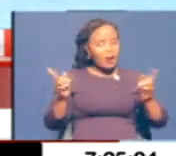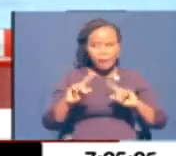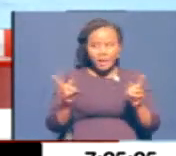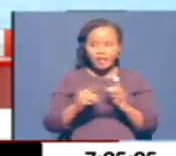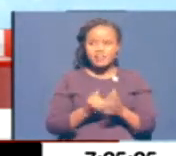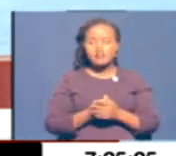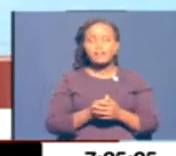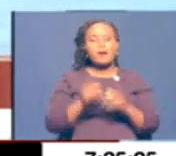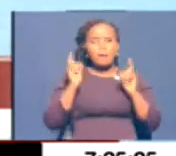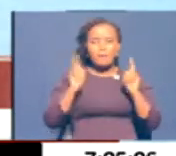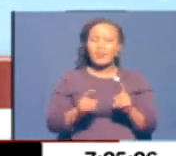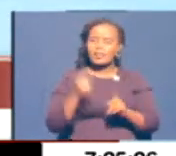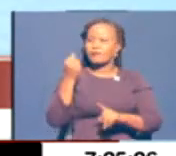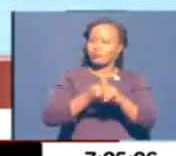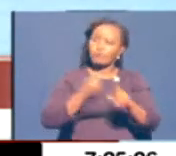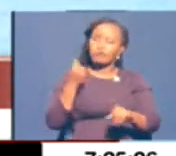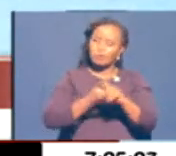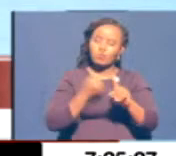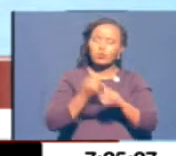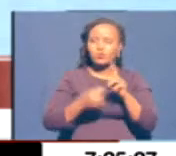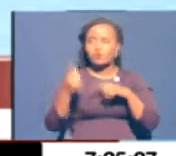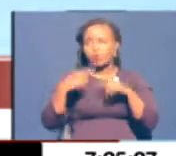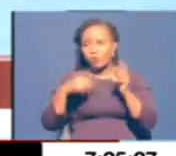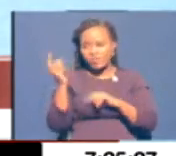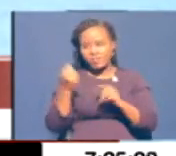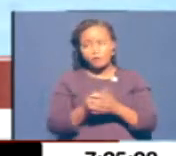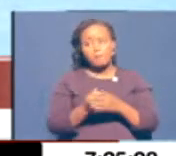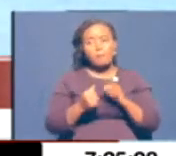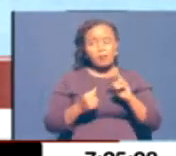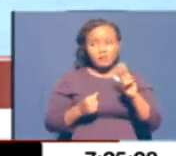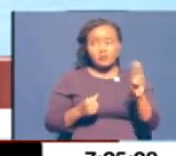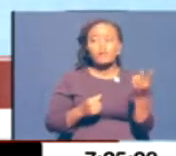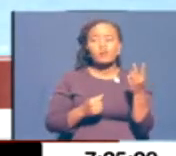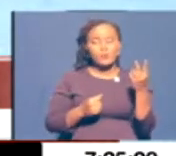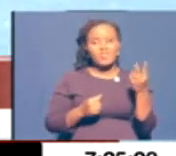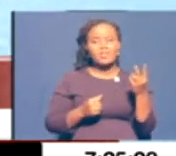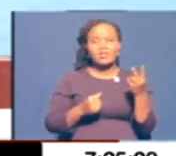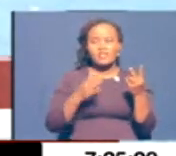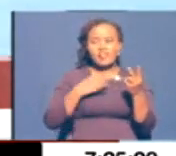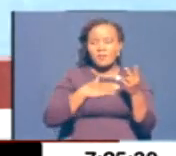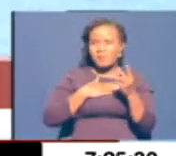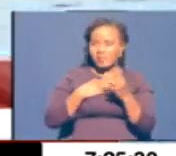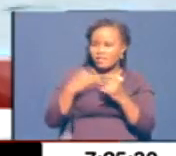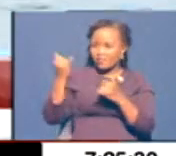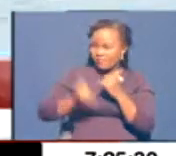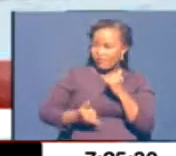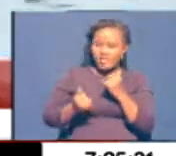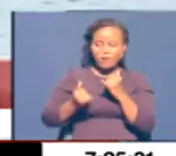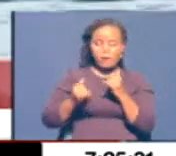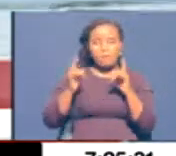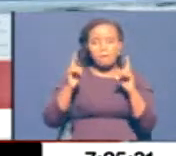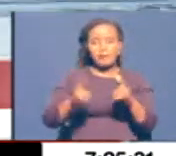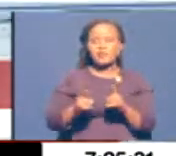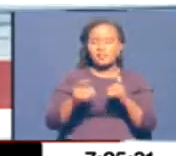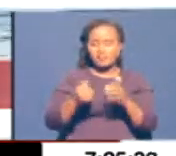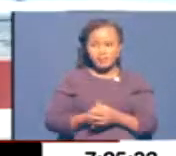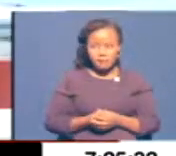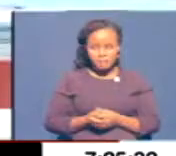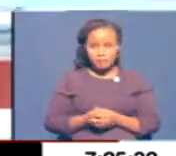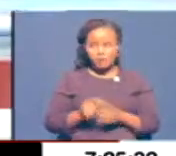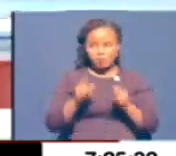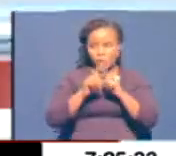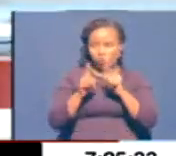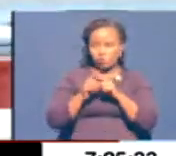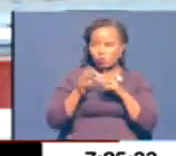naye. Na pili plus sitakuwa kwa final B, nataka kuwa final A. Kocha wa Asia Joshua